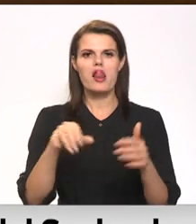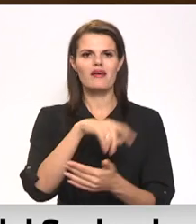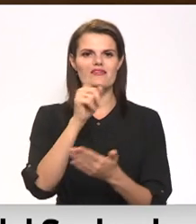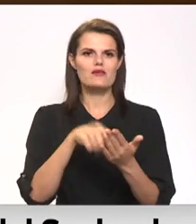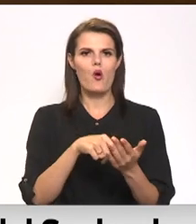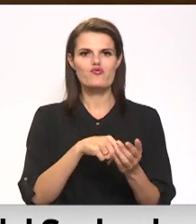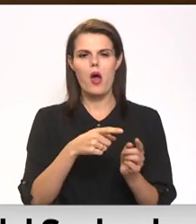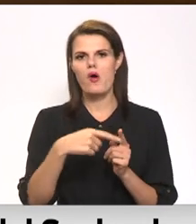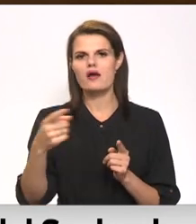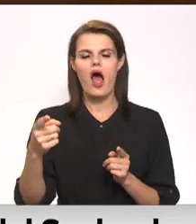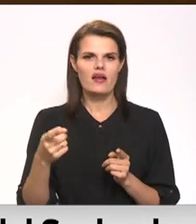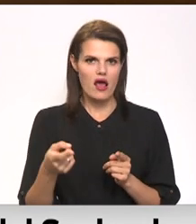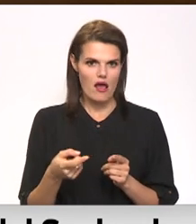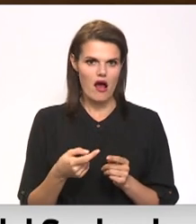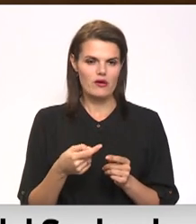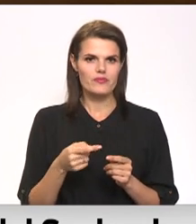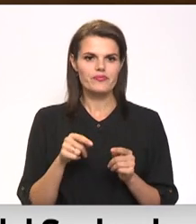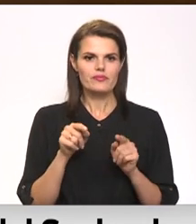garajā.